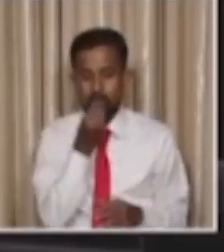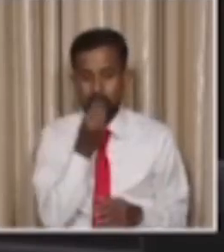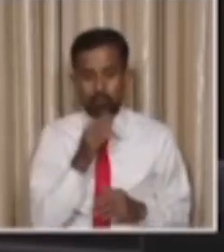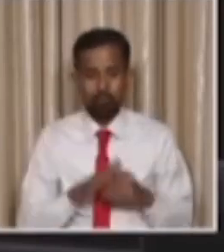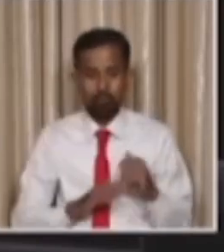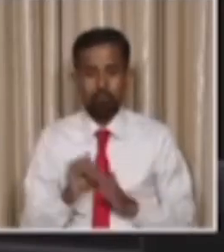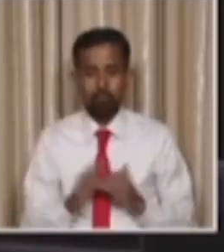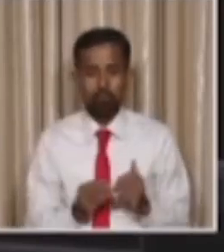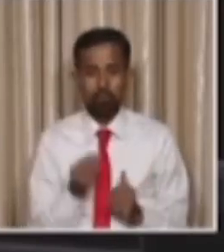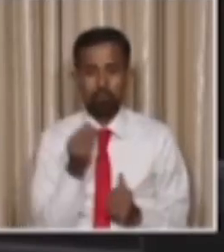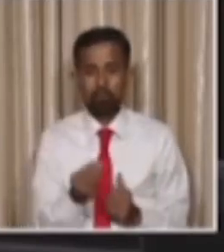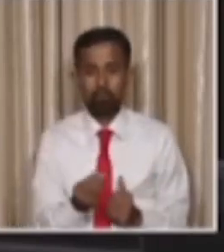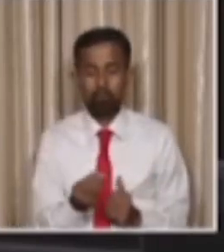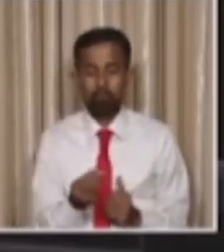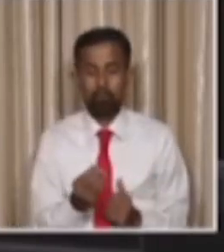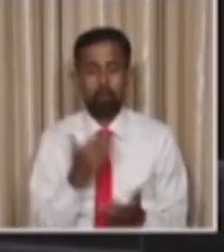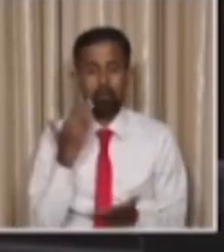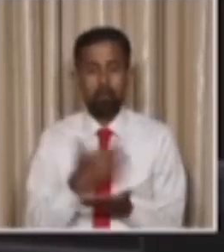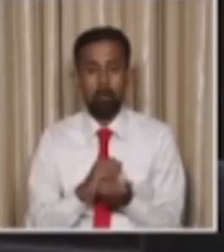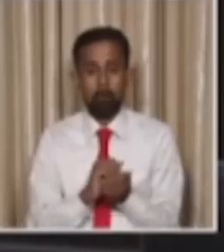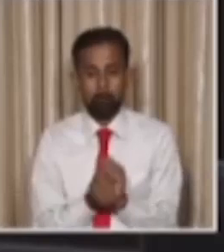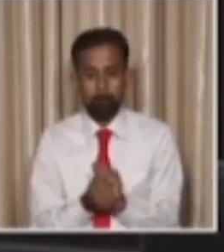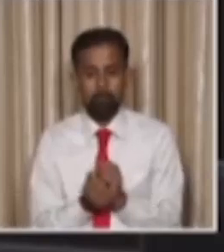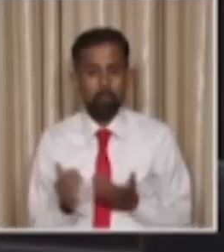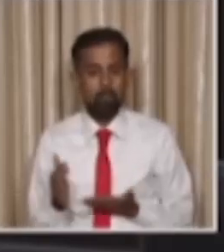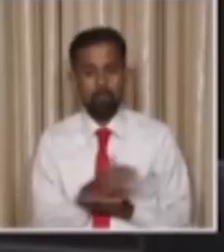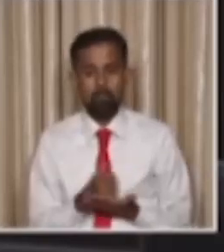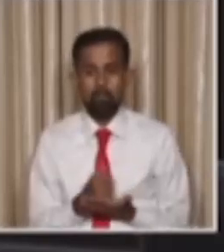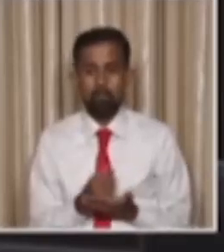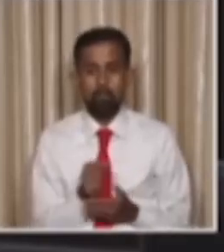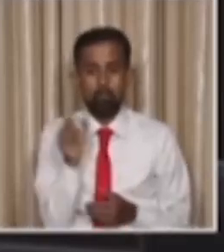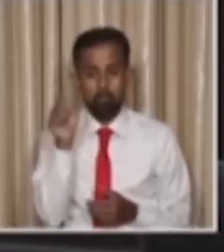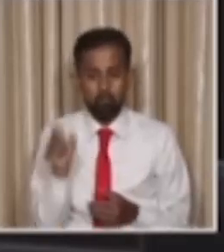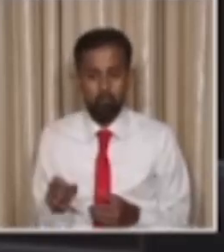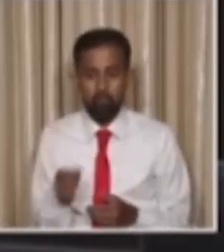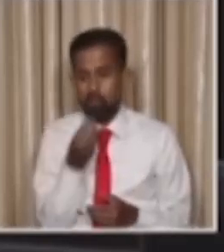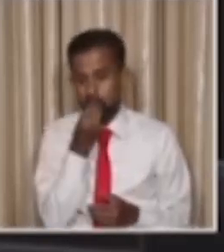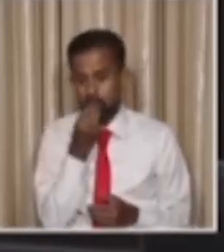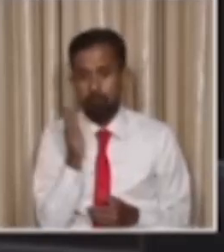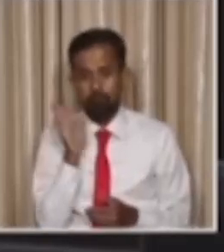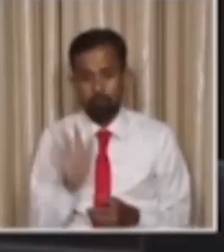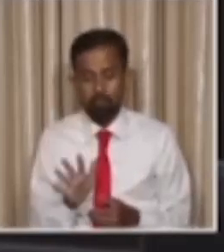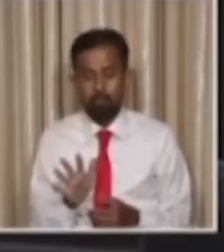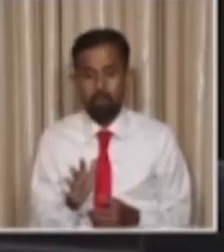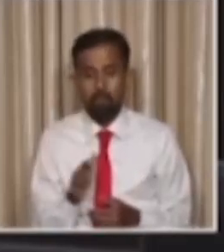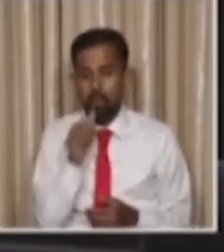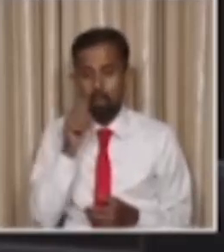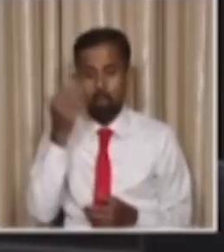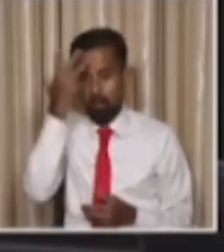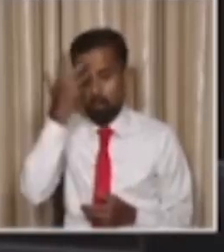කරන්න තිබිච්ච අවස්ථාව වෙනස් කරලා සම්පූර්ණයෙන්ම මිනිස් පරිභෝජනයට පමණක් සහල් ආනයනය කිරීම